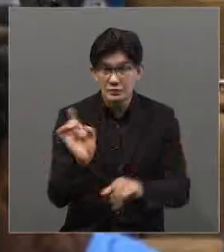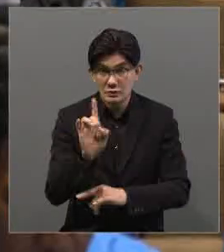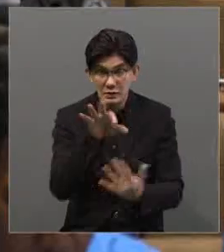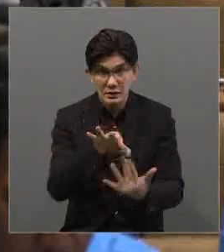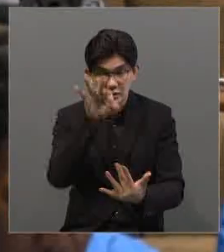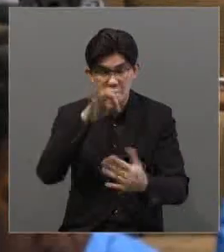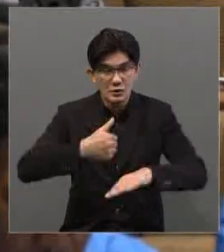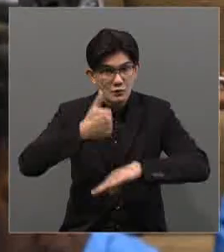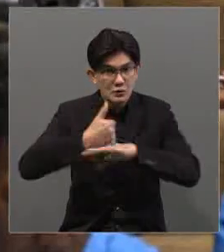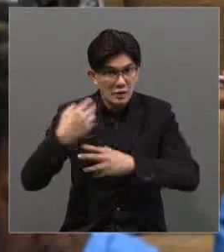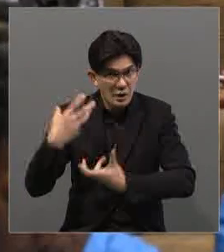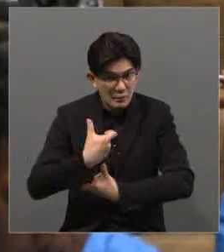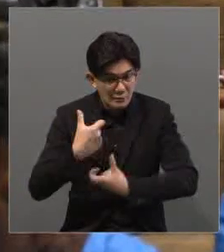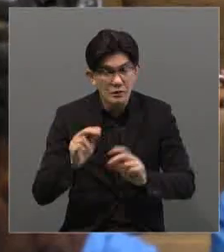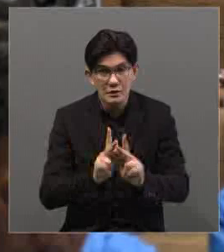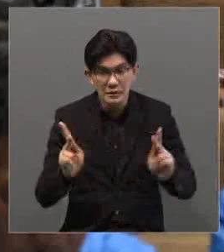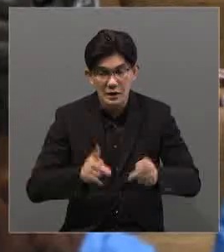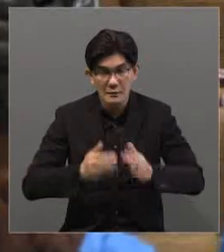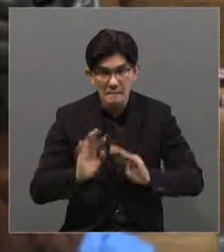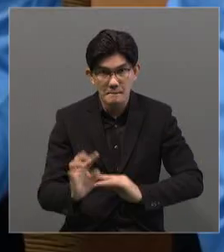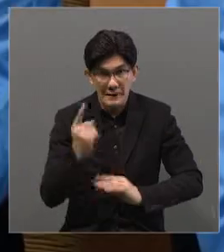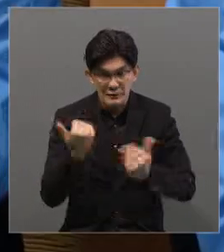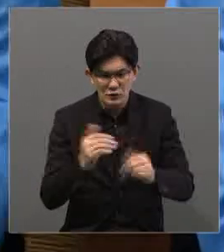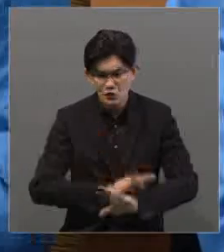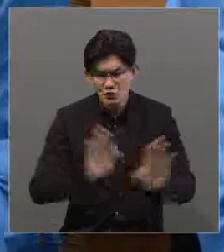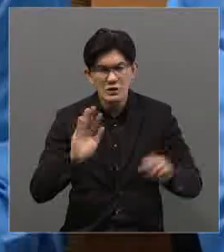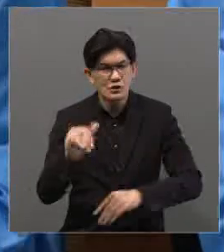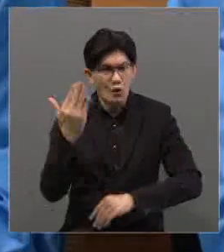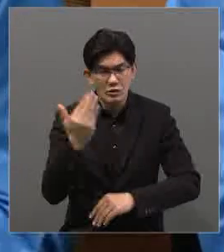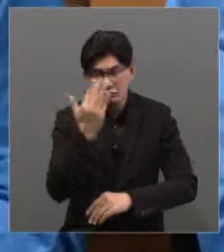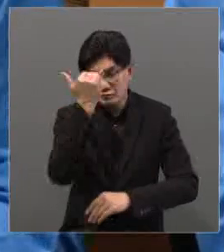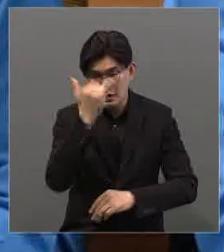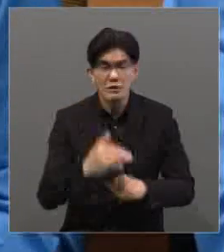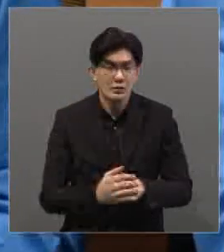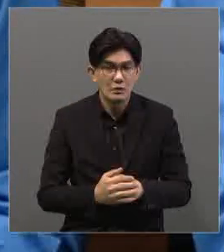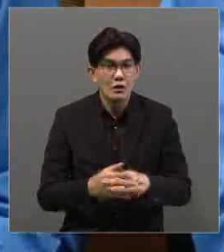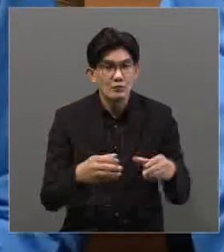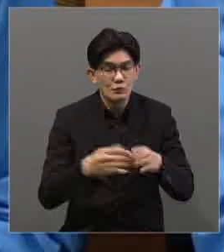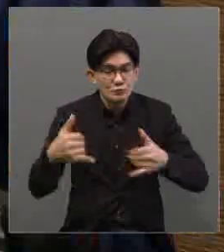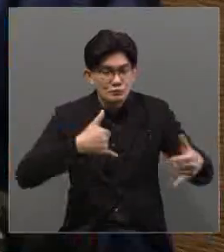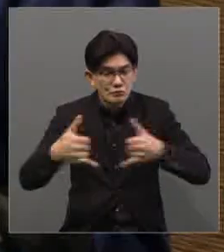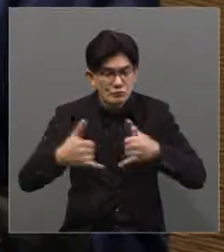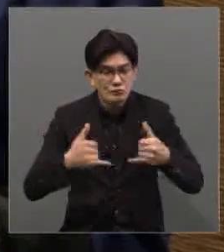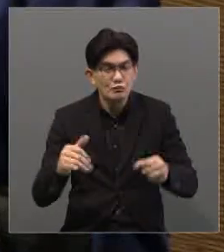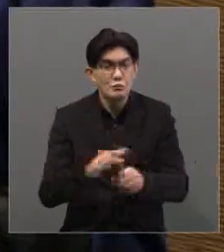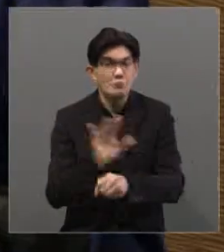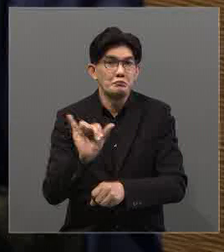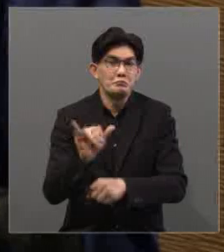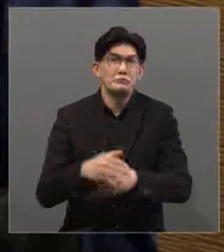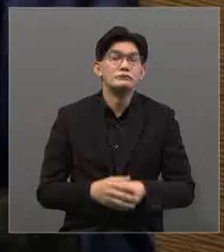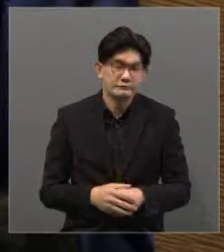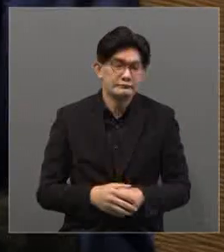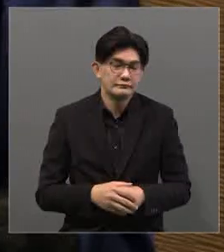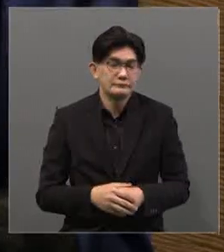การเลือกหัวหน้าพรรคและเลือกกรรมการบริหารชุดใหม่นั้นก็ต้องยกเลิกไปนะคะเนื่องจากว่าองค์ประชุมไม่ครบนั่นเองค่ะ